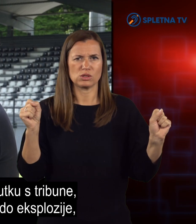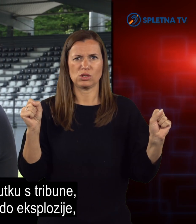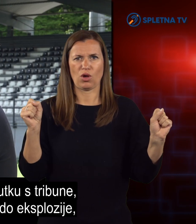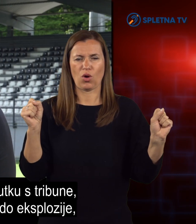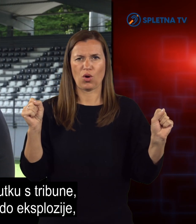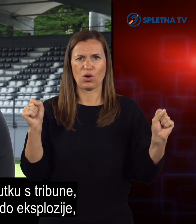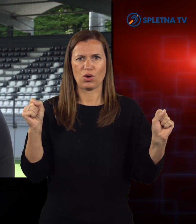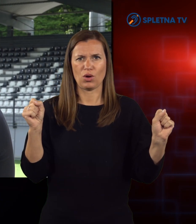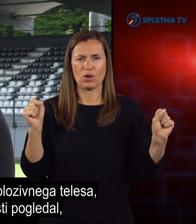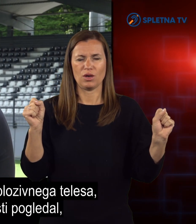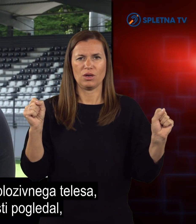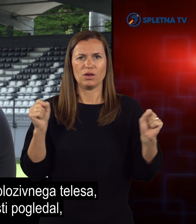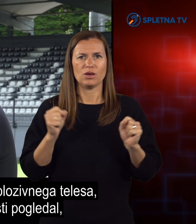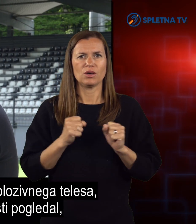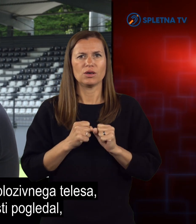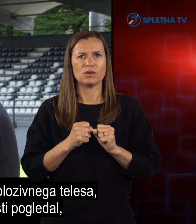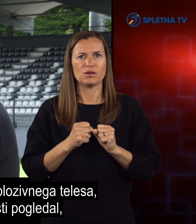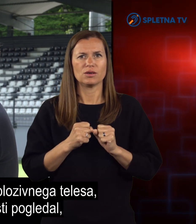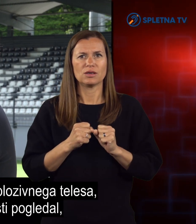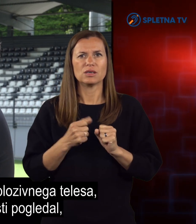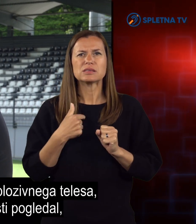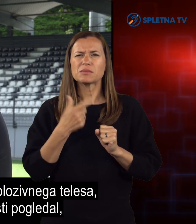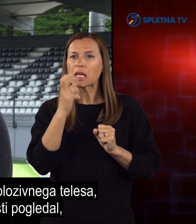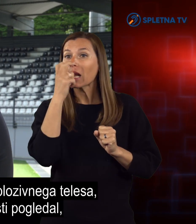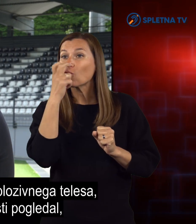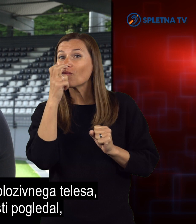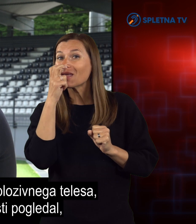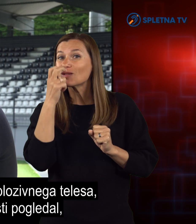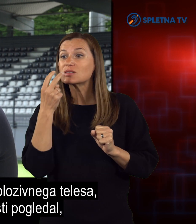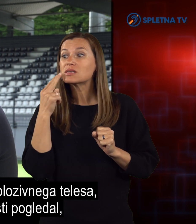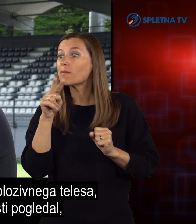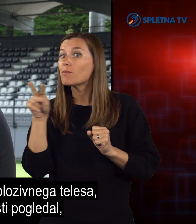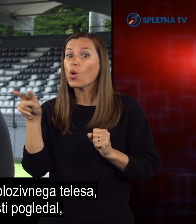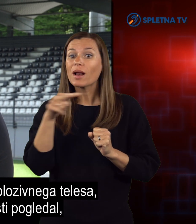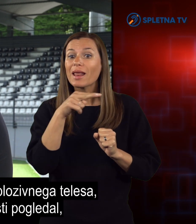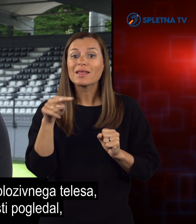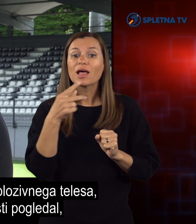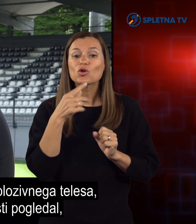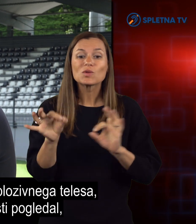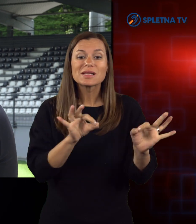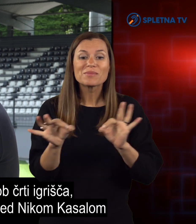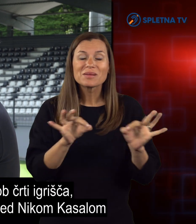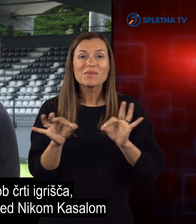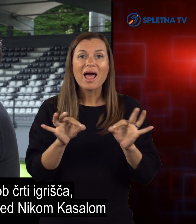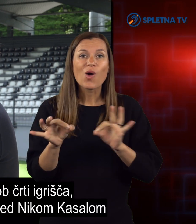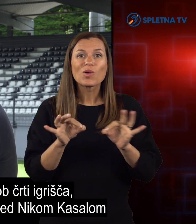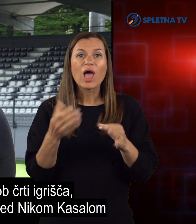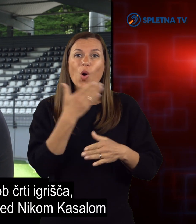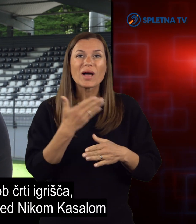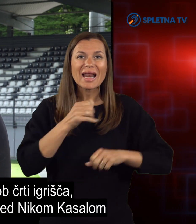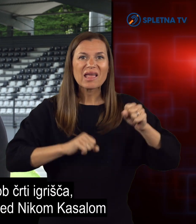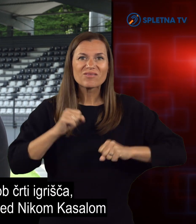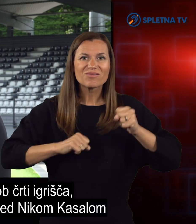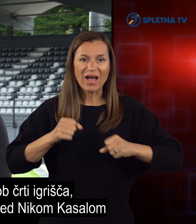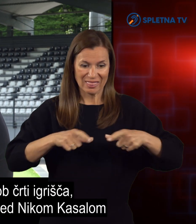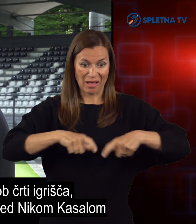do eksplozije, se pravi do udarca tega eksplozivnega telesa, iz radovednosti pogledal, kdo se ogreva